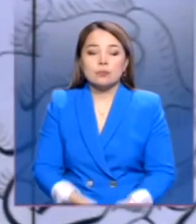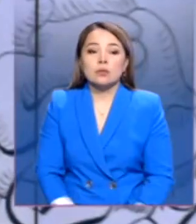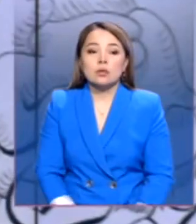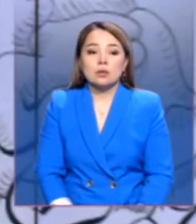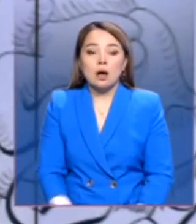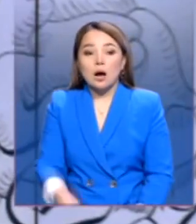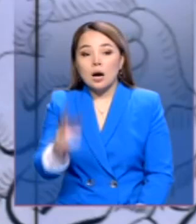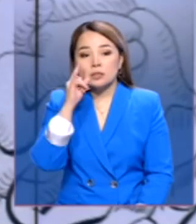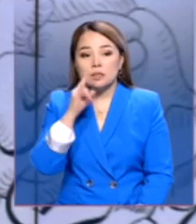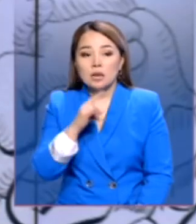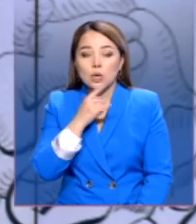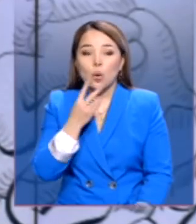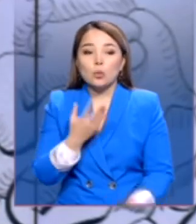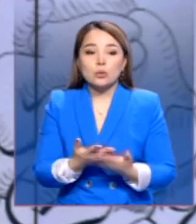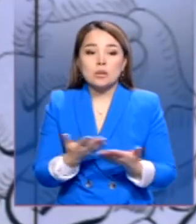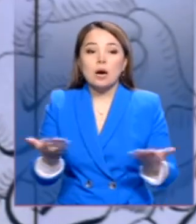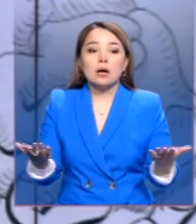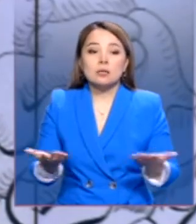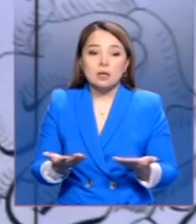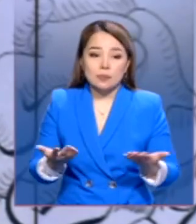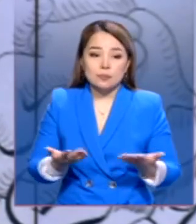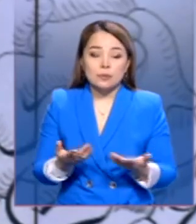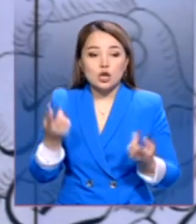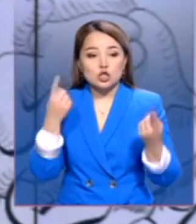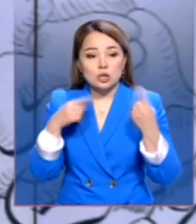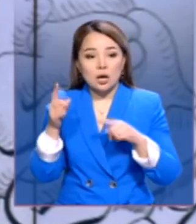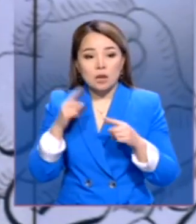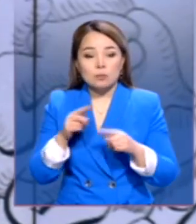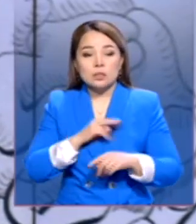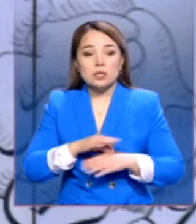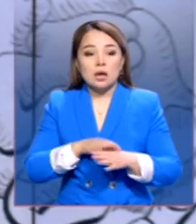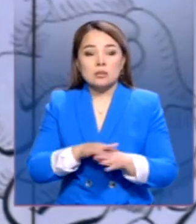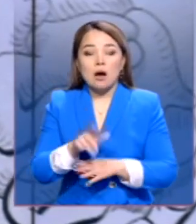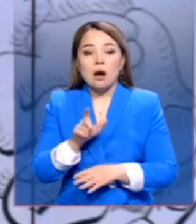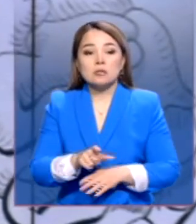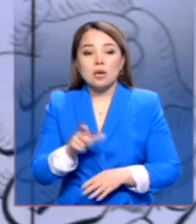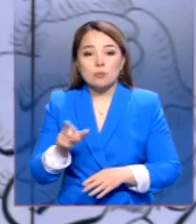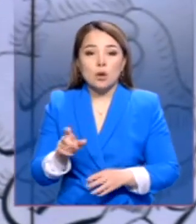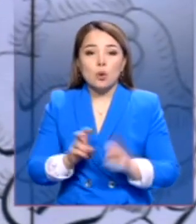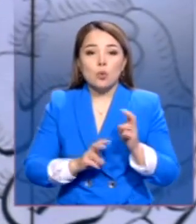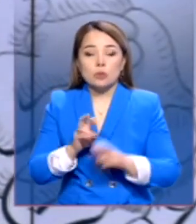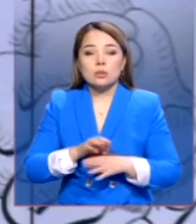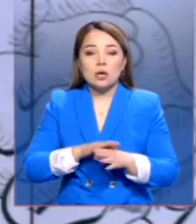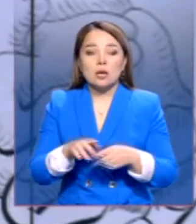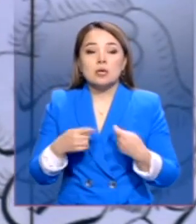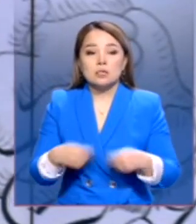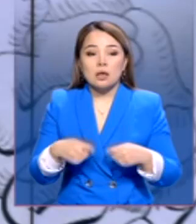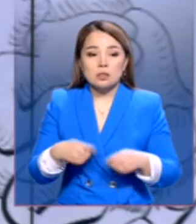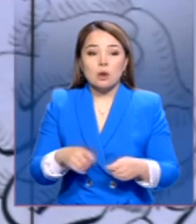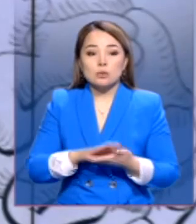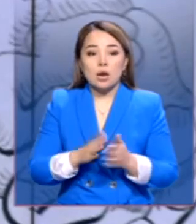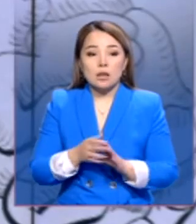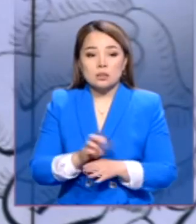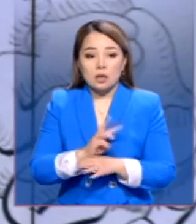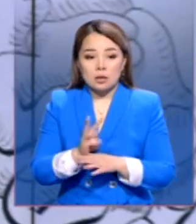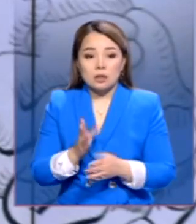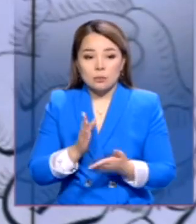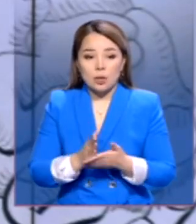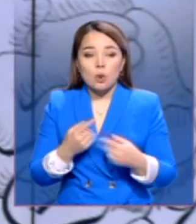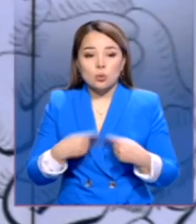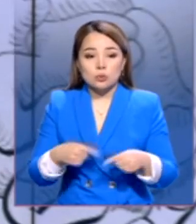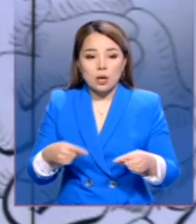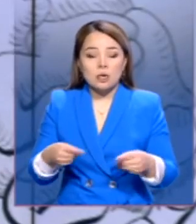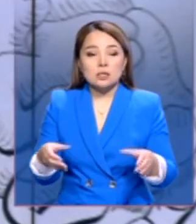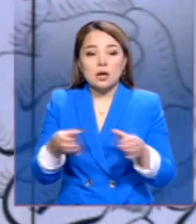Ал Қазақстандағы көрсеткіштер қандай? Шығармашылық пен айналысатын адамдардың өнімін сатуға жағдай жасалған ба?